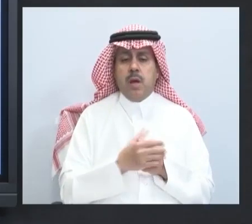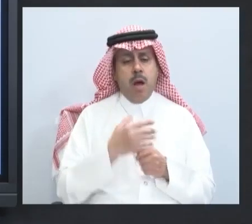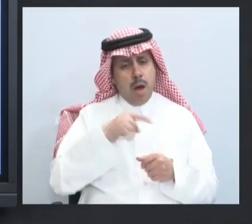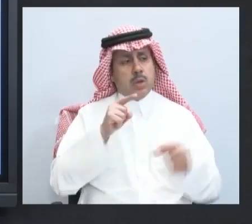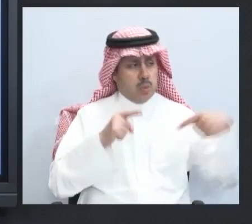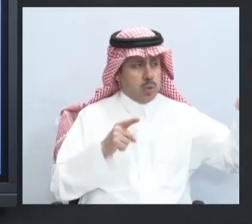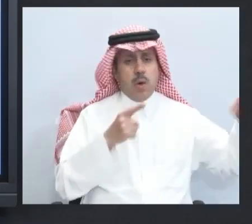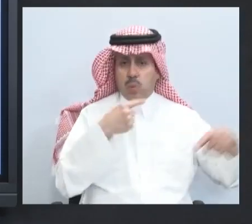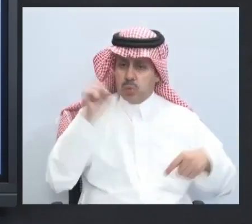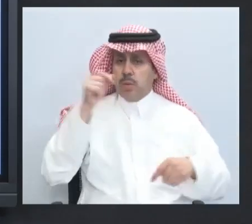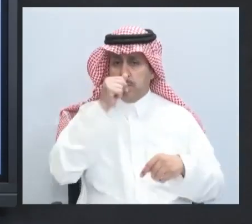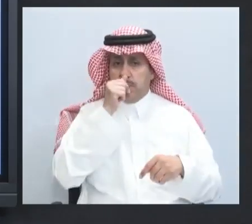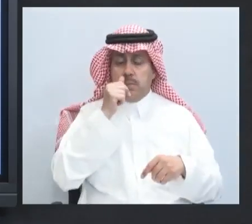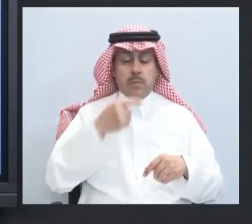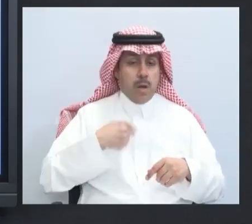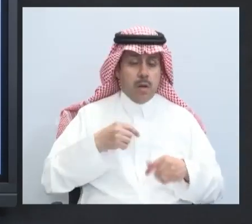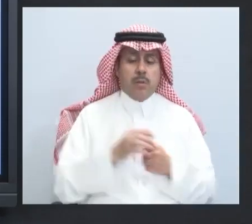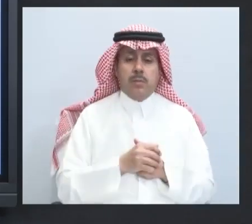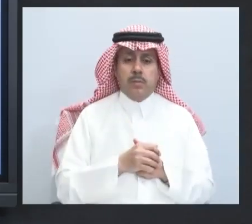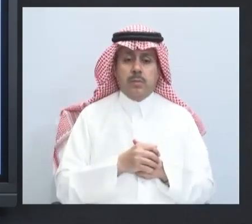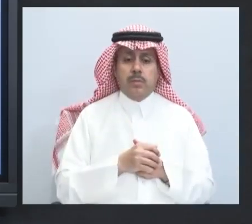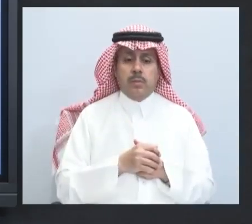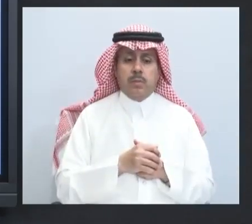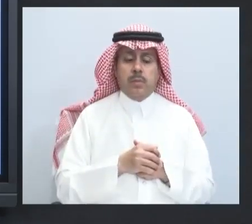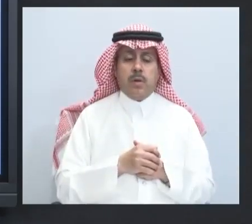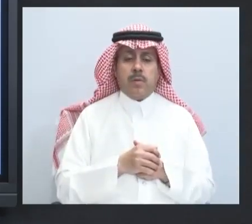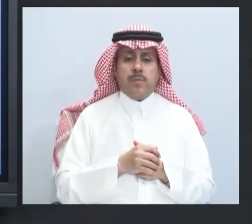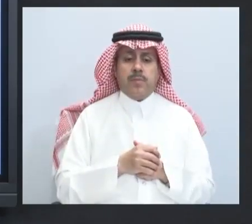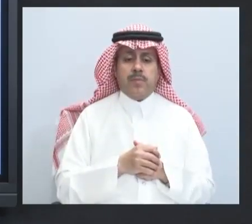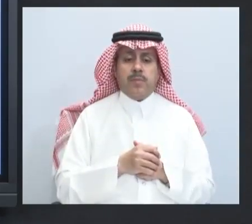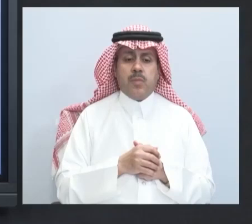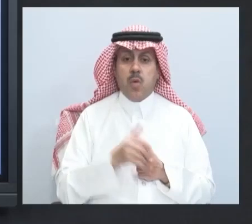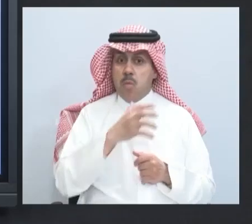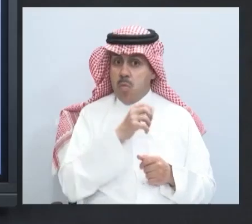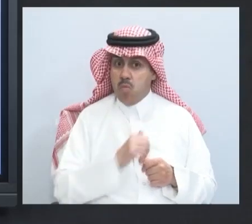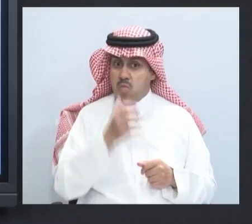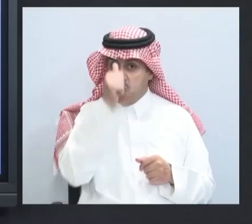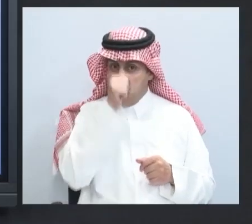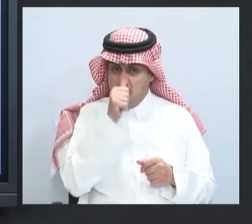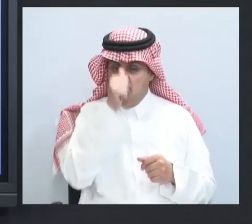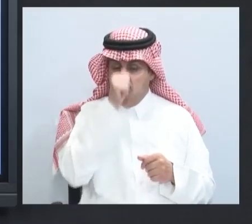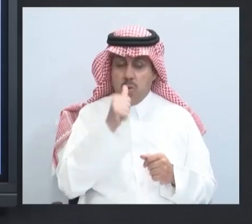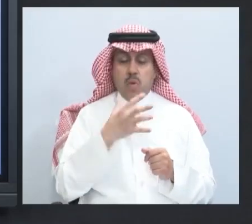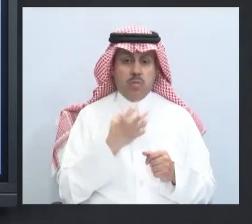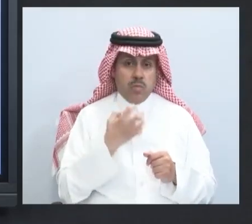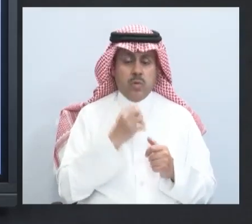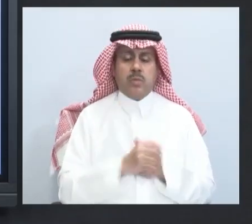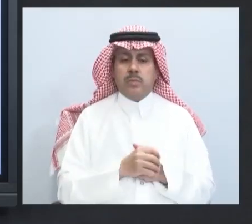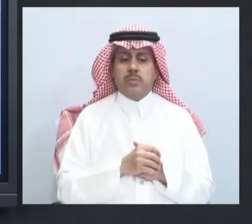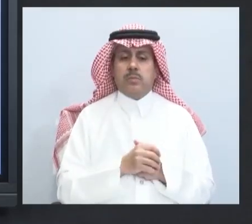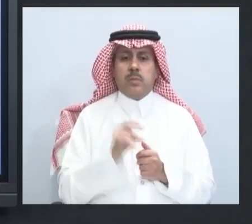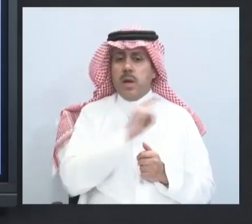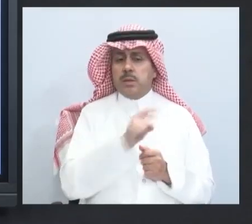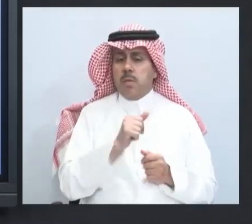برايه حتى لو كان باطلا هنا يكون في جانب البغض وكذلك جانب عدم